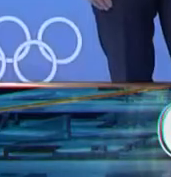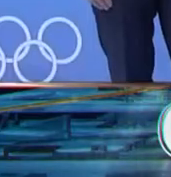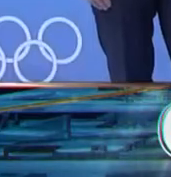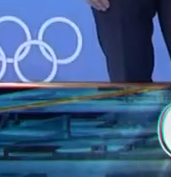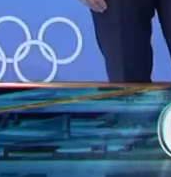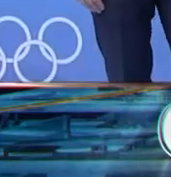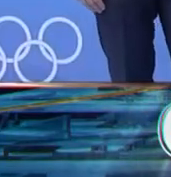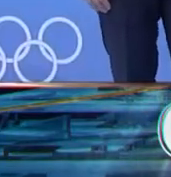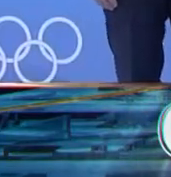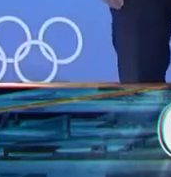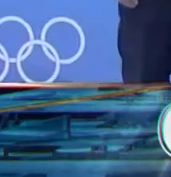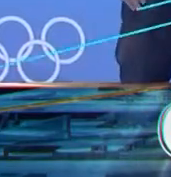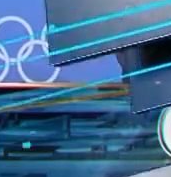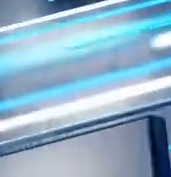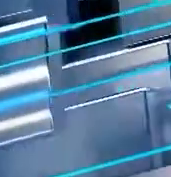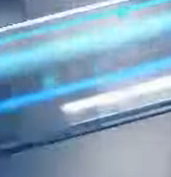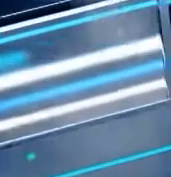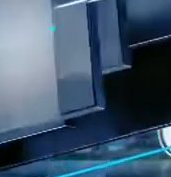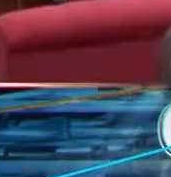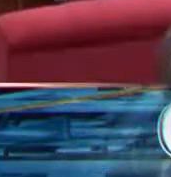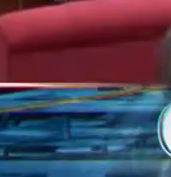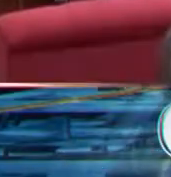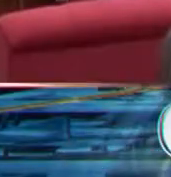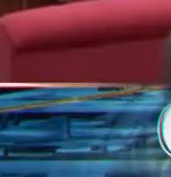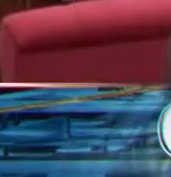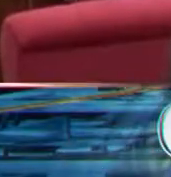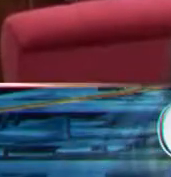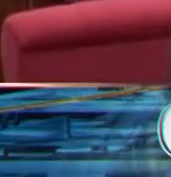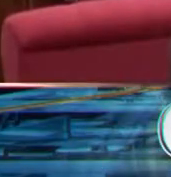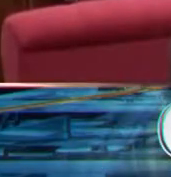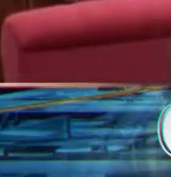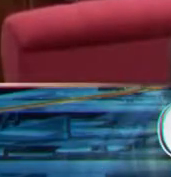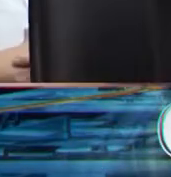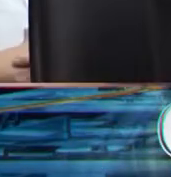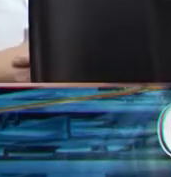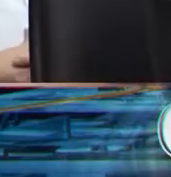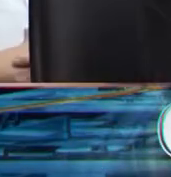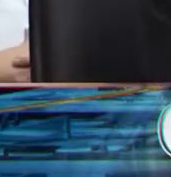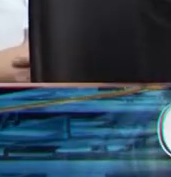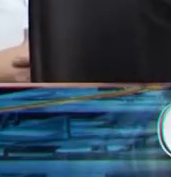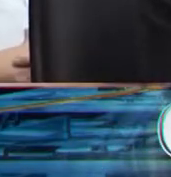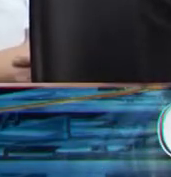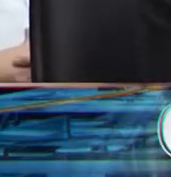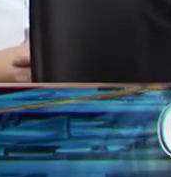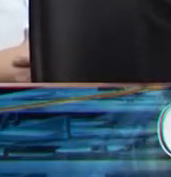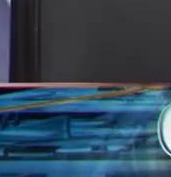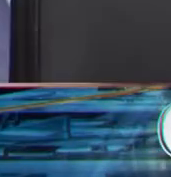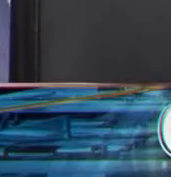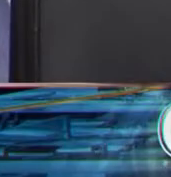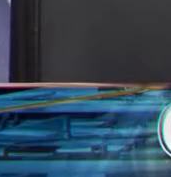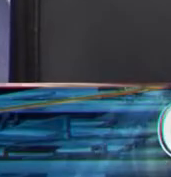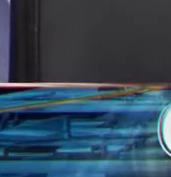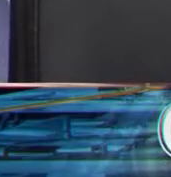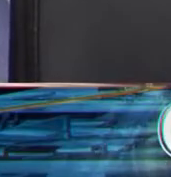области отметил благодарственными письмами новая награда известный архитектор страны коби bow лыков получил звание